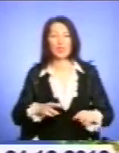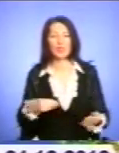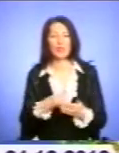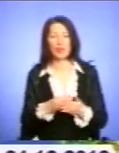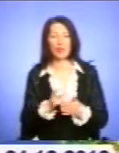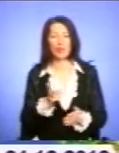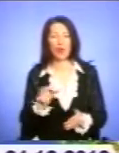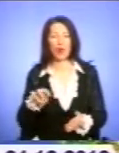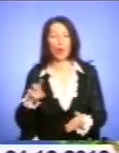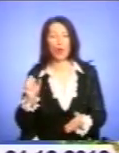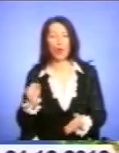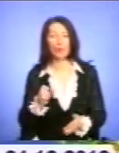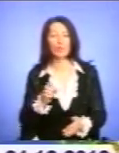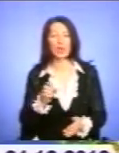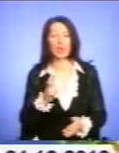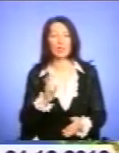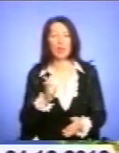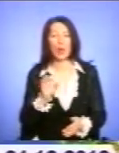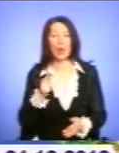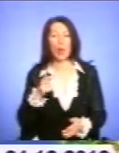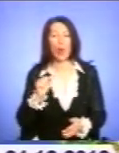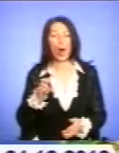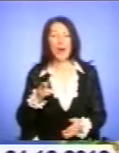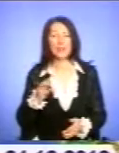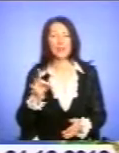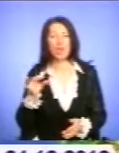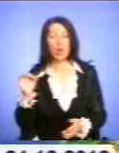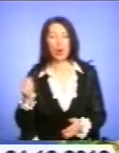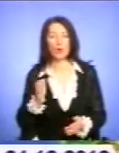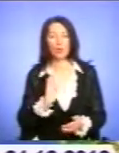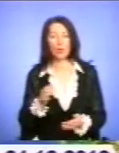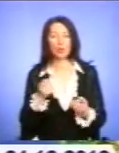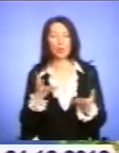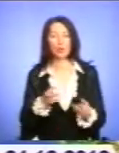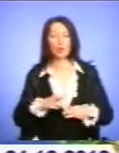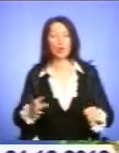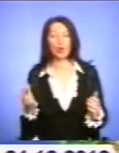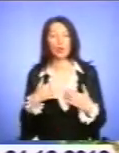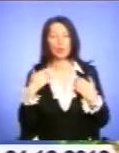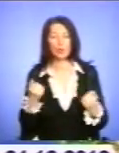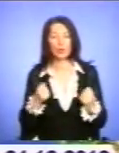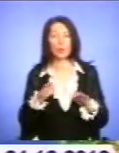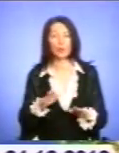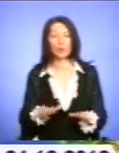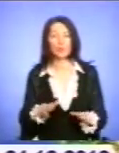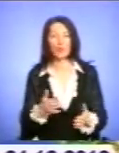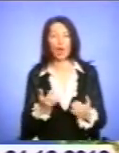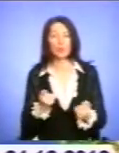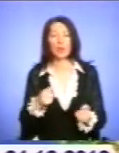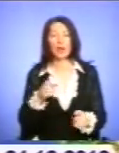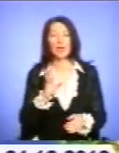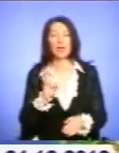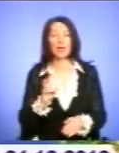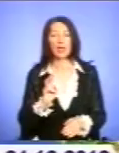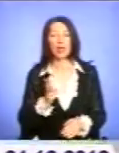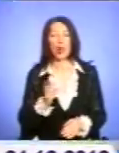Раїса Богатирьова стала просто міністром охорони здоров'я. Посаду міністра соціальної політики України в новому уряді отримала Наталія